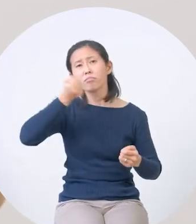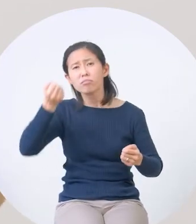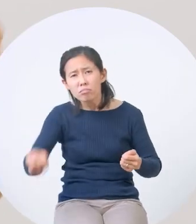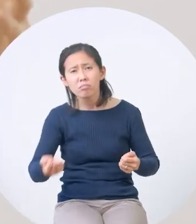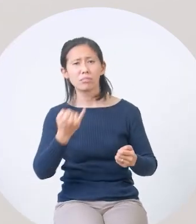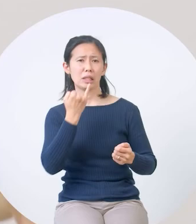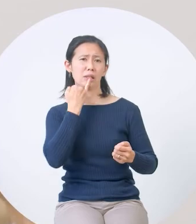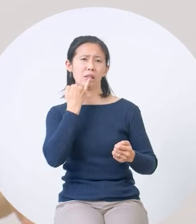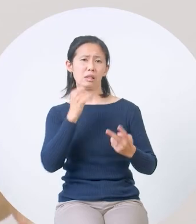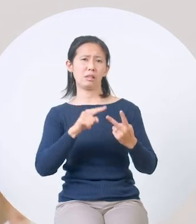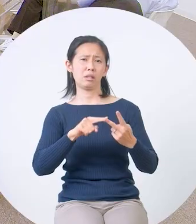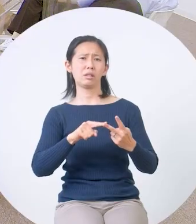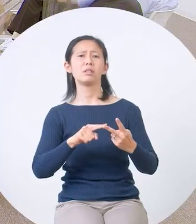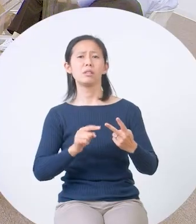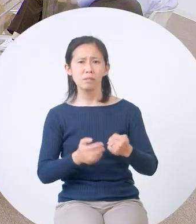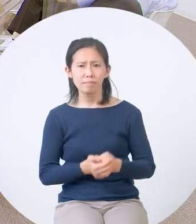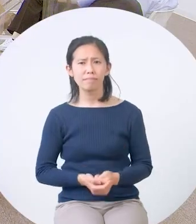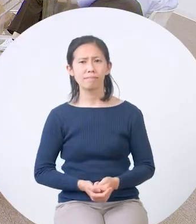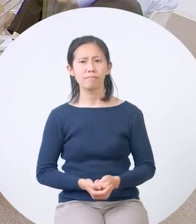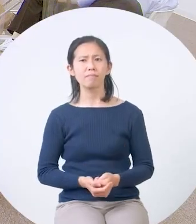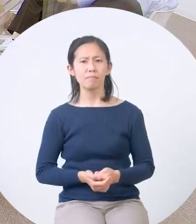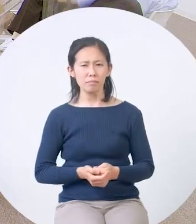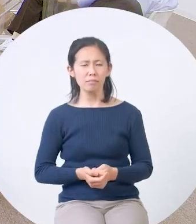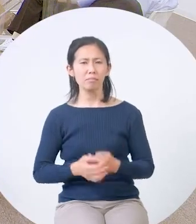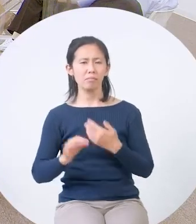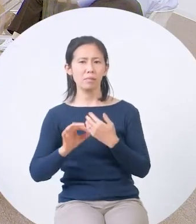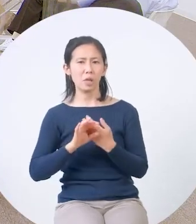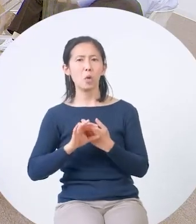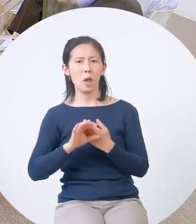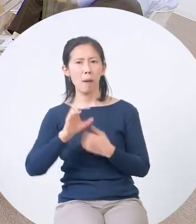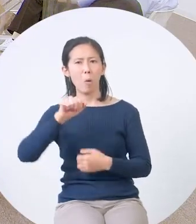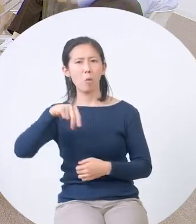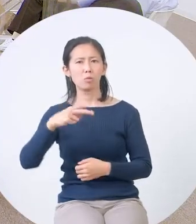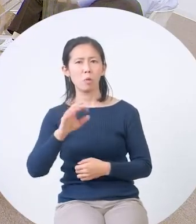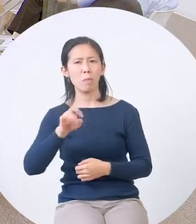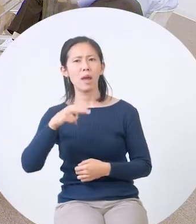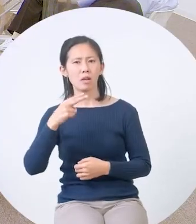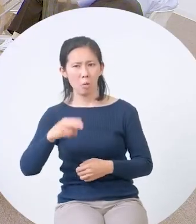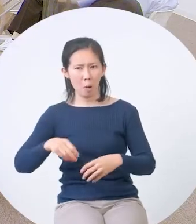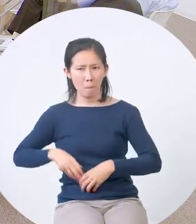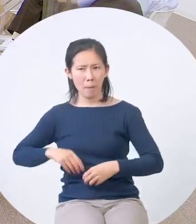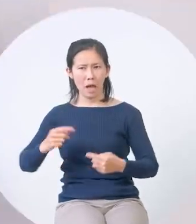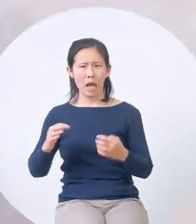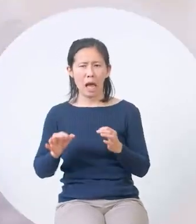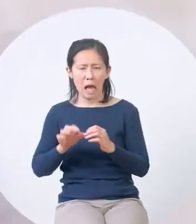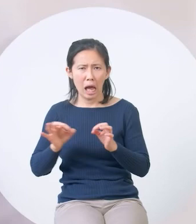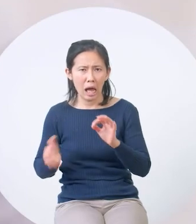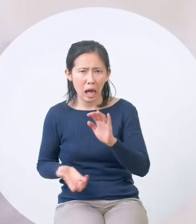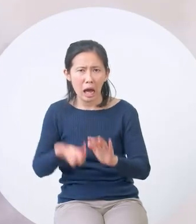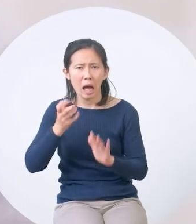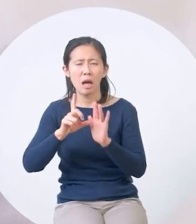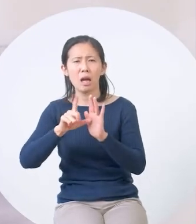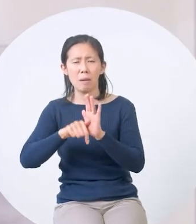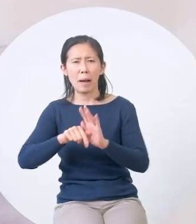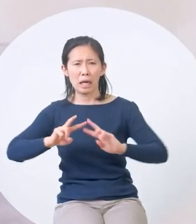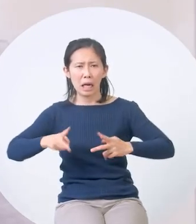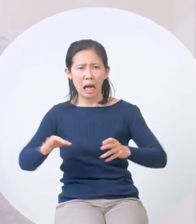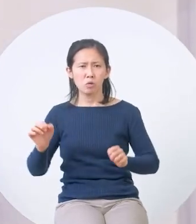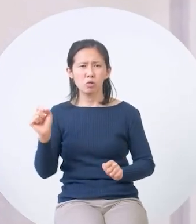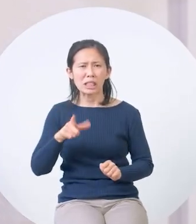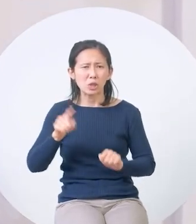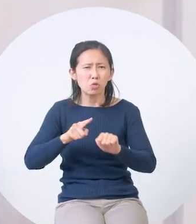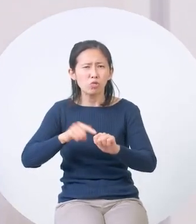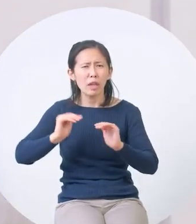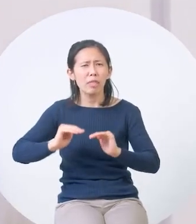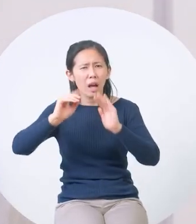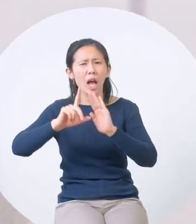置いてやってっていうのも。 パウチでトラブルがあってちょっと変えるって緊急性の場合はやっぱりさっき言ったベッドみたいな方が、